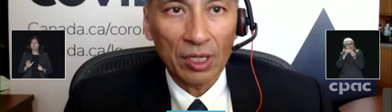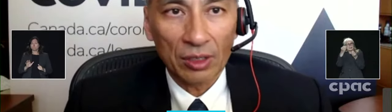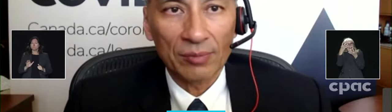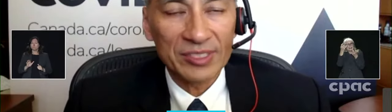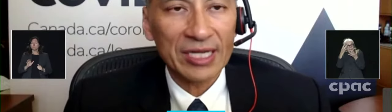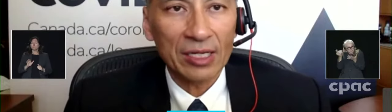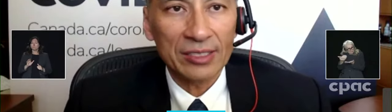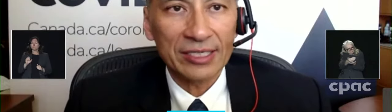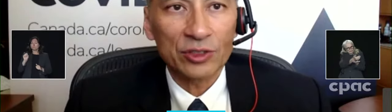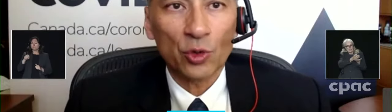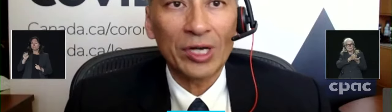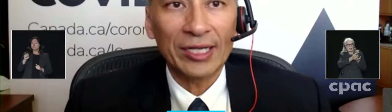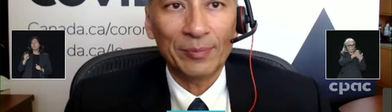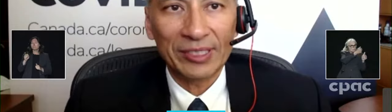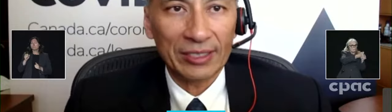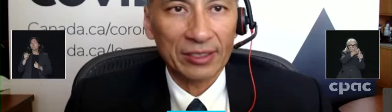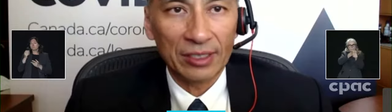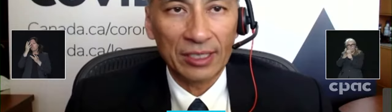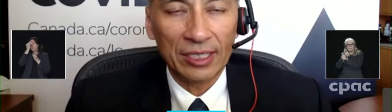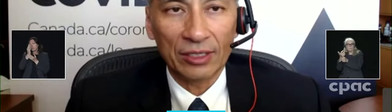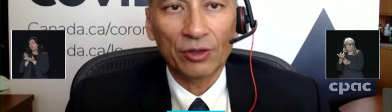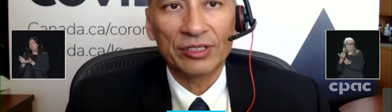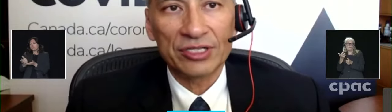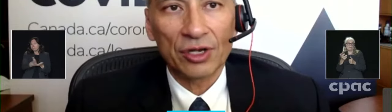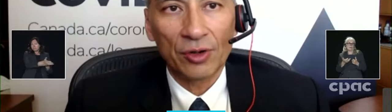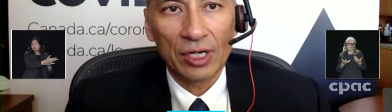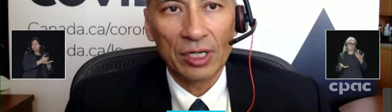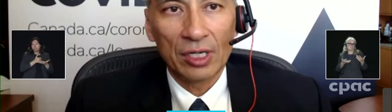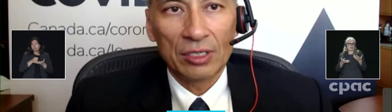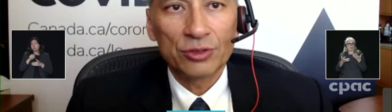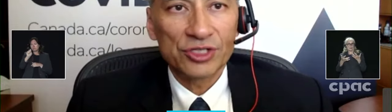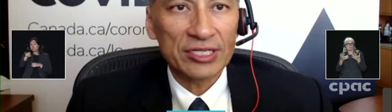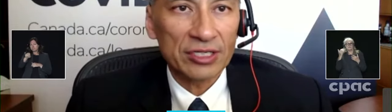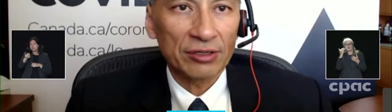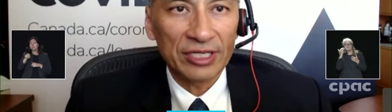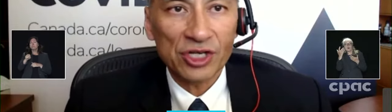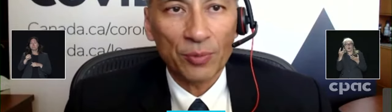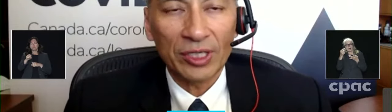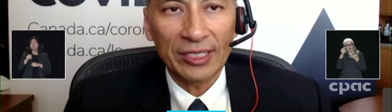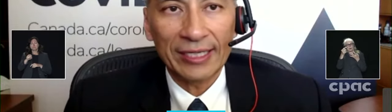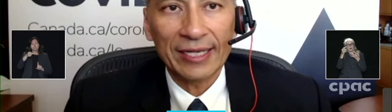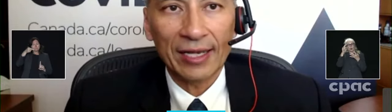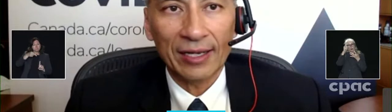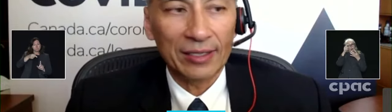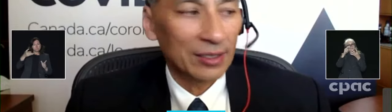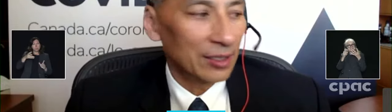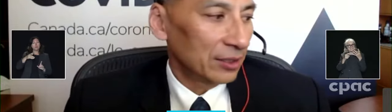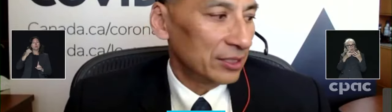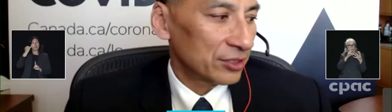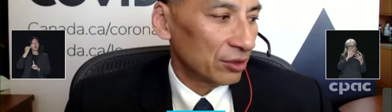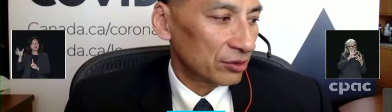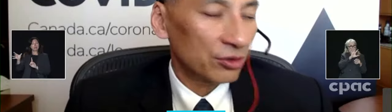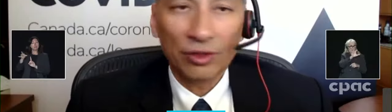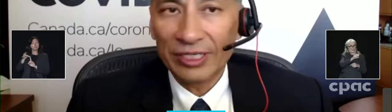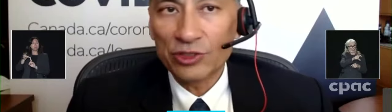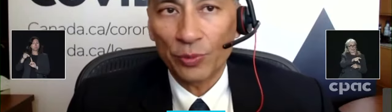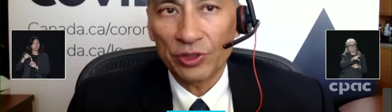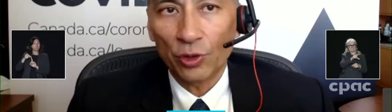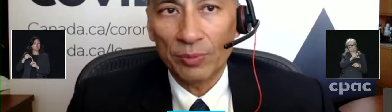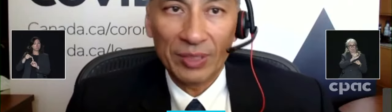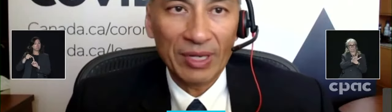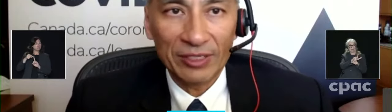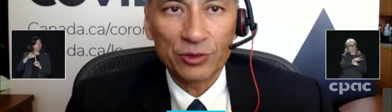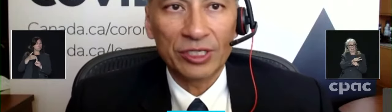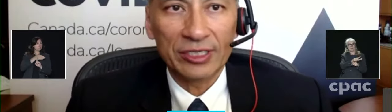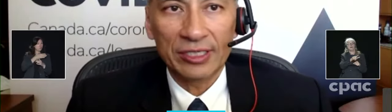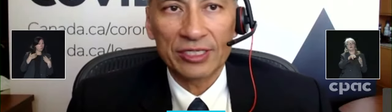probantes comme ça. C'est quoi peut-être les conditions sous-jacentes déjà pour les cas qui sont dans les